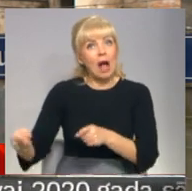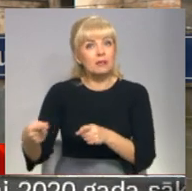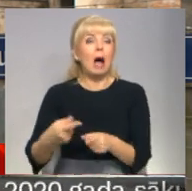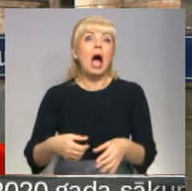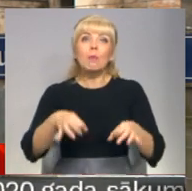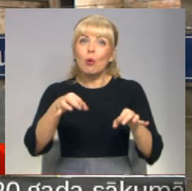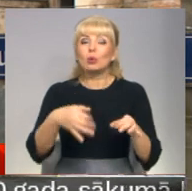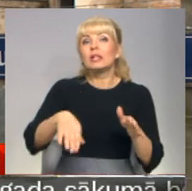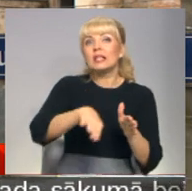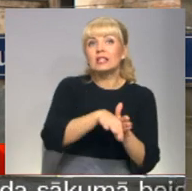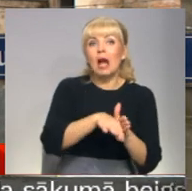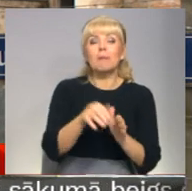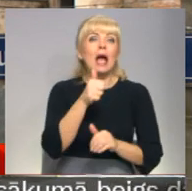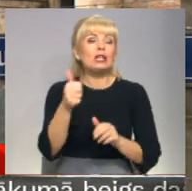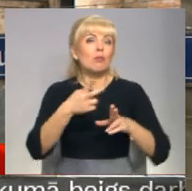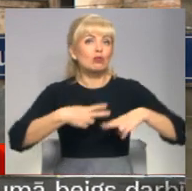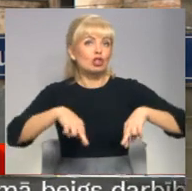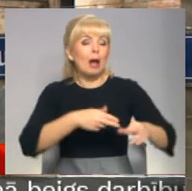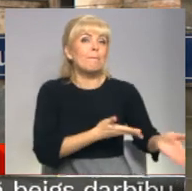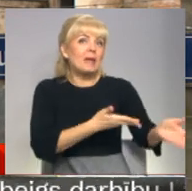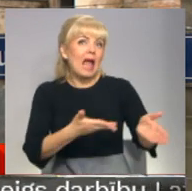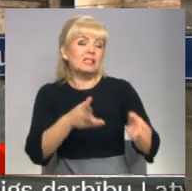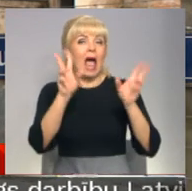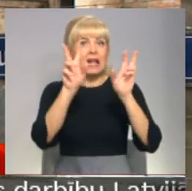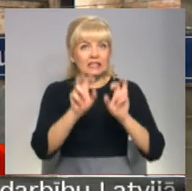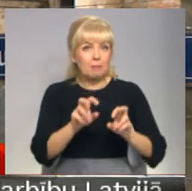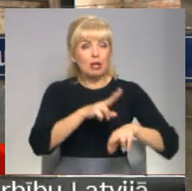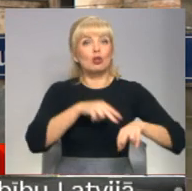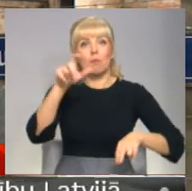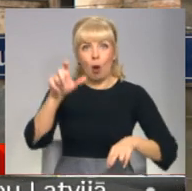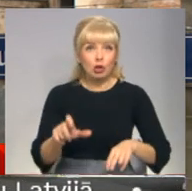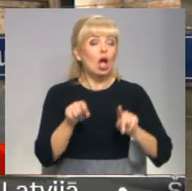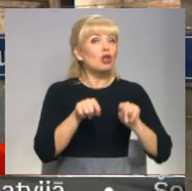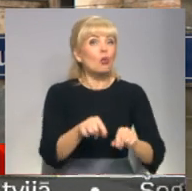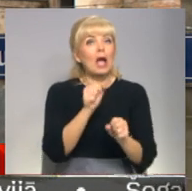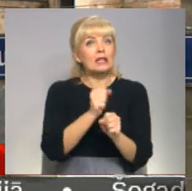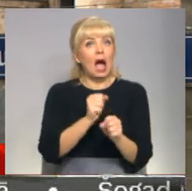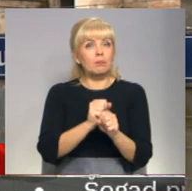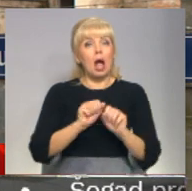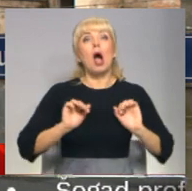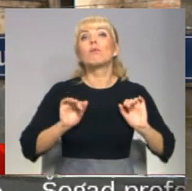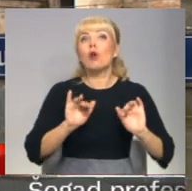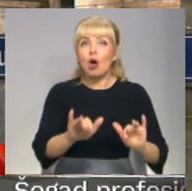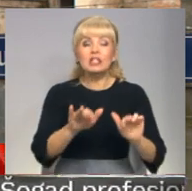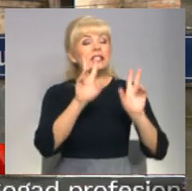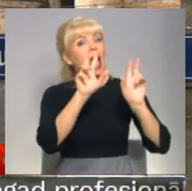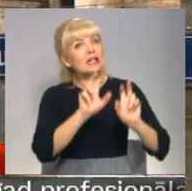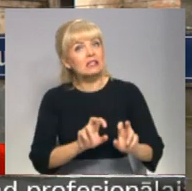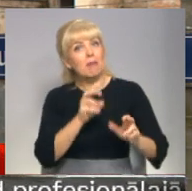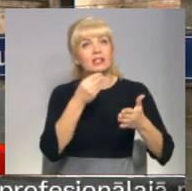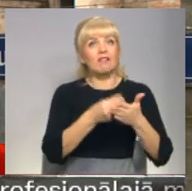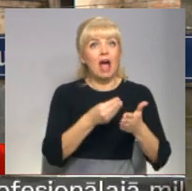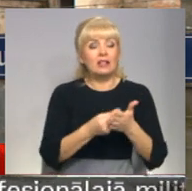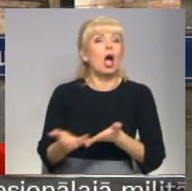klāt ir īpašuma departamenta pieaicināts eksperts un policiju. Un tad arī šo te darbu procesā eksperts vērtēs, kuras ir tās